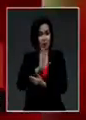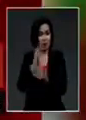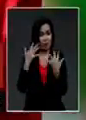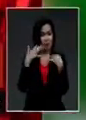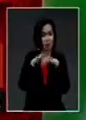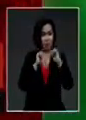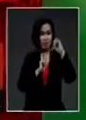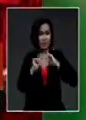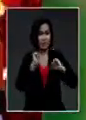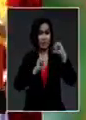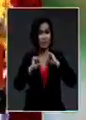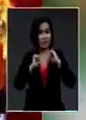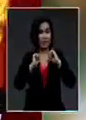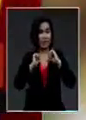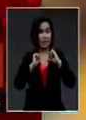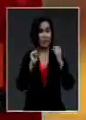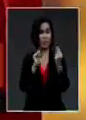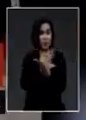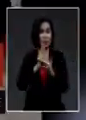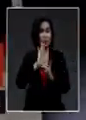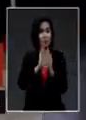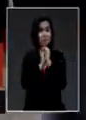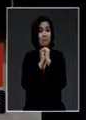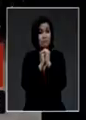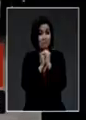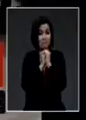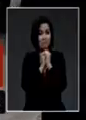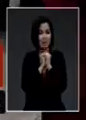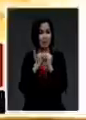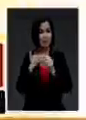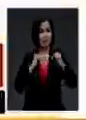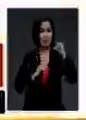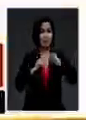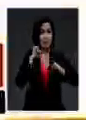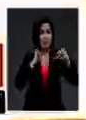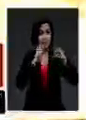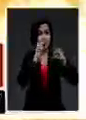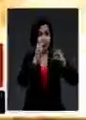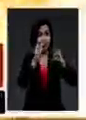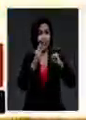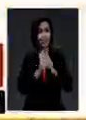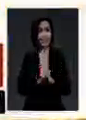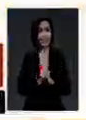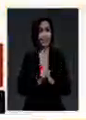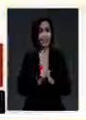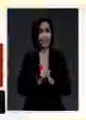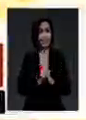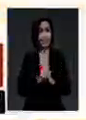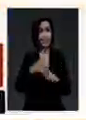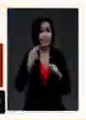งศิลปะดั้งเดิมของชาวจีนนอกจากนี้ยังมีการแสดงเขาเรียกว่าศาสตร์โลหะหลอมเหลวภาษาจีนเขาเรียกว่าต้า